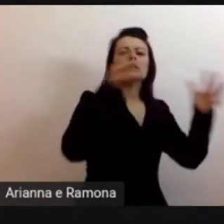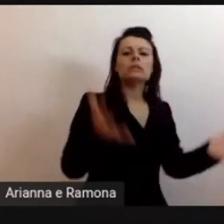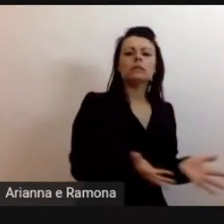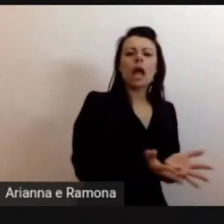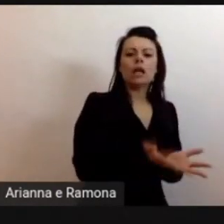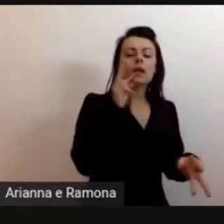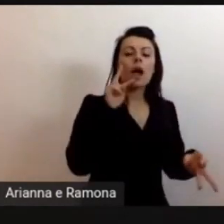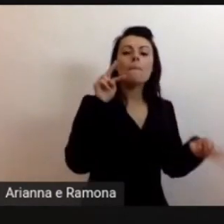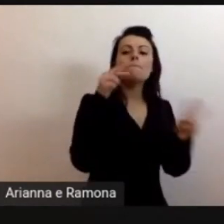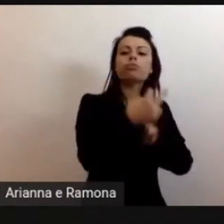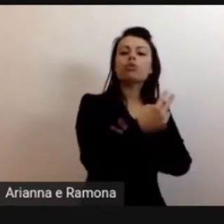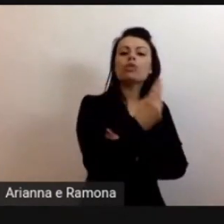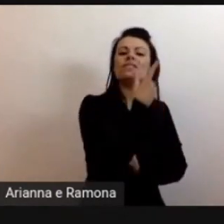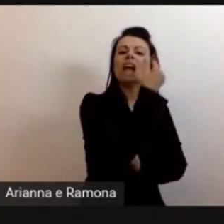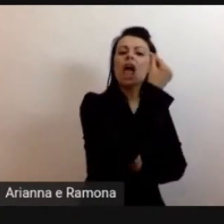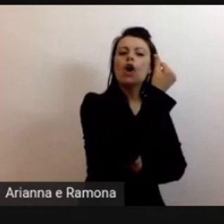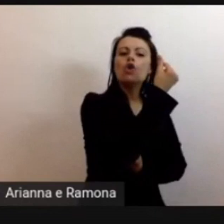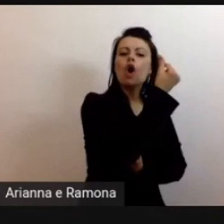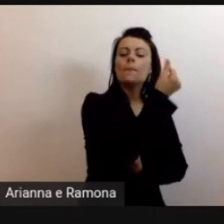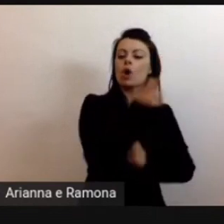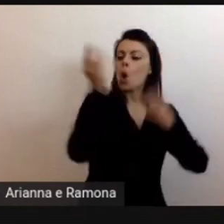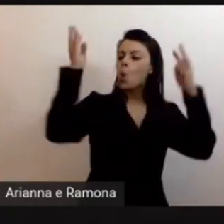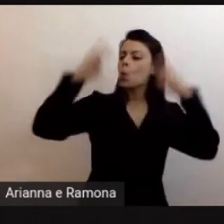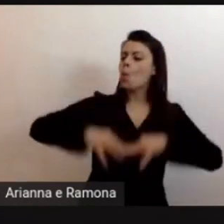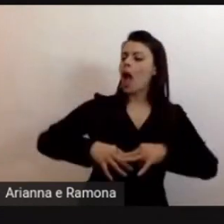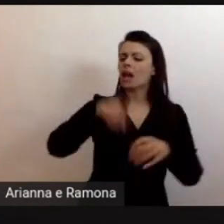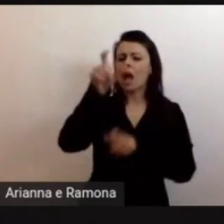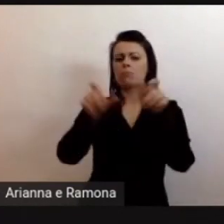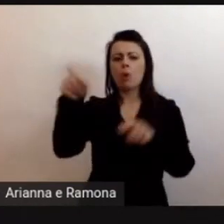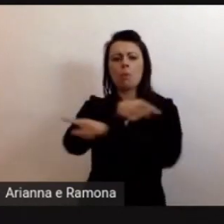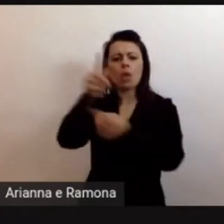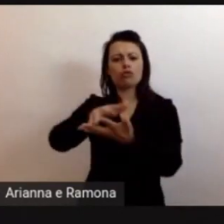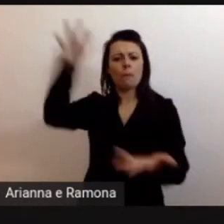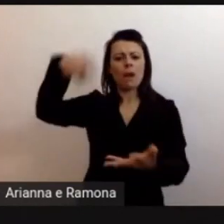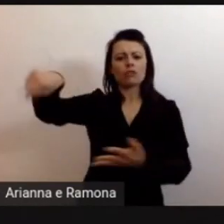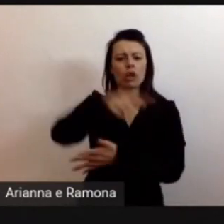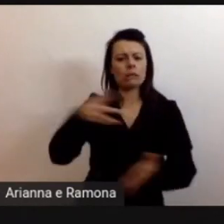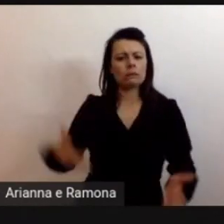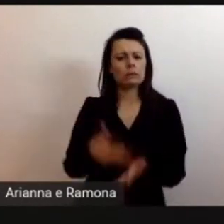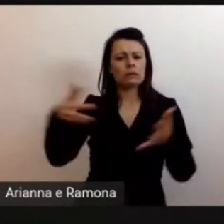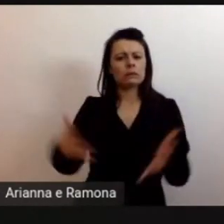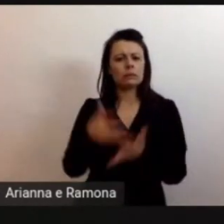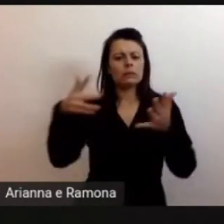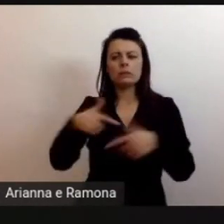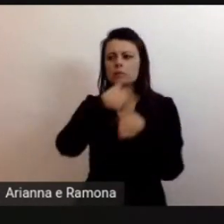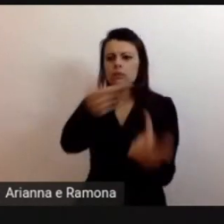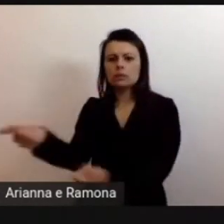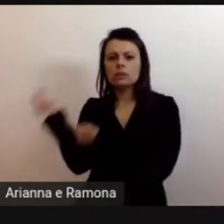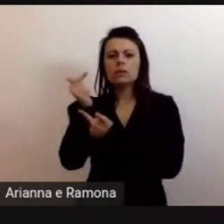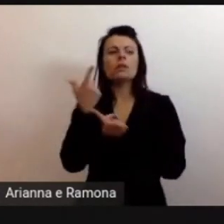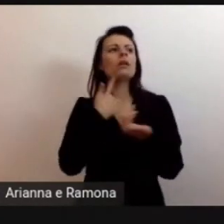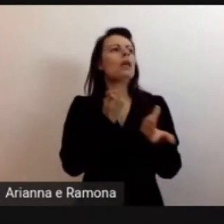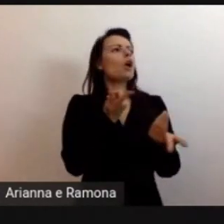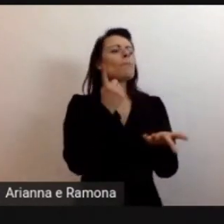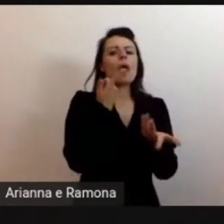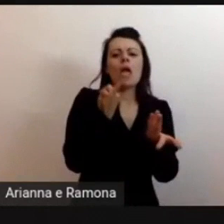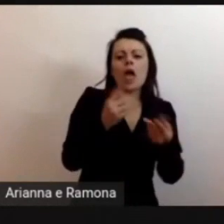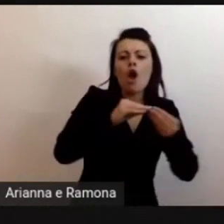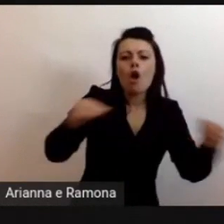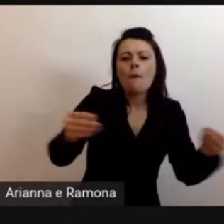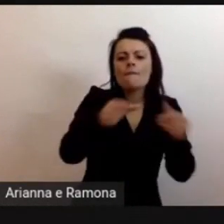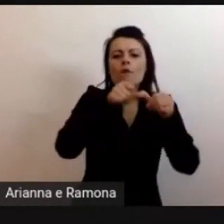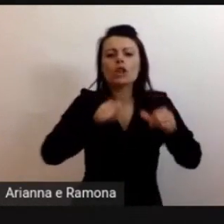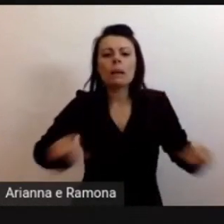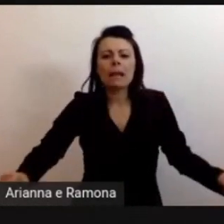procura la maggioranza della popolazione profondi disagi i beni necessari mancano si deve lavorare per guadagnare di meno in